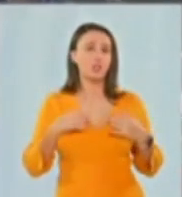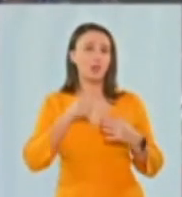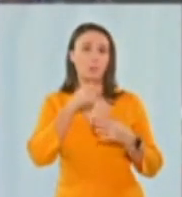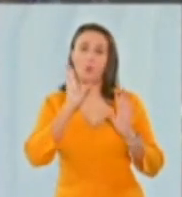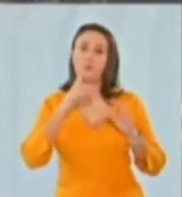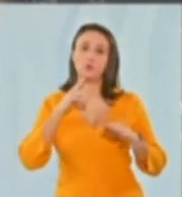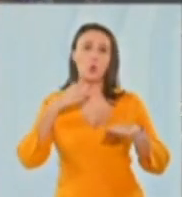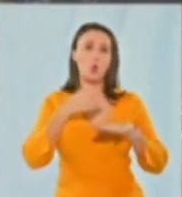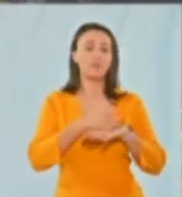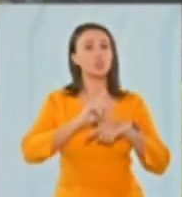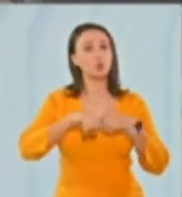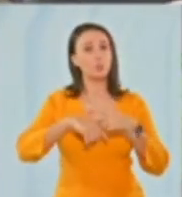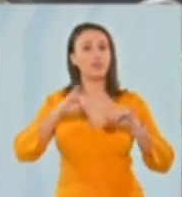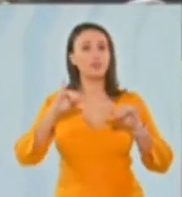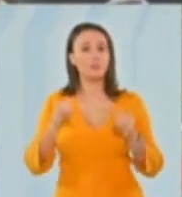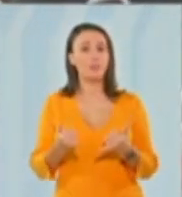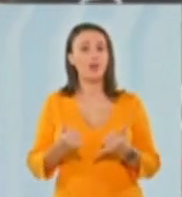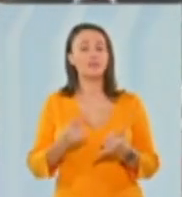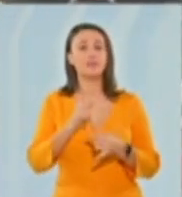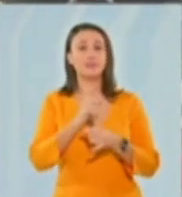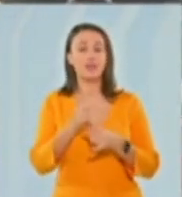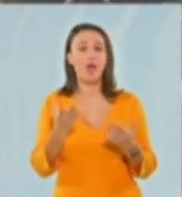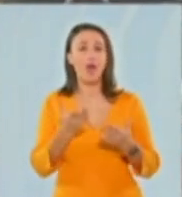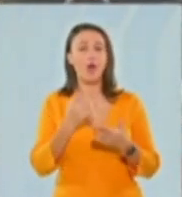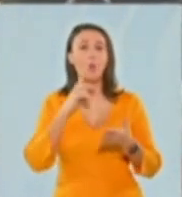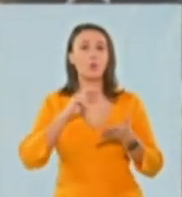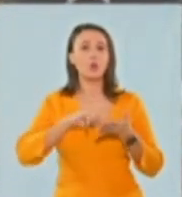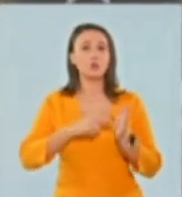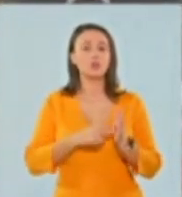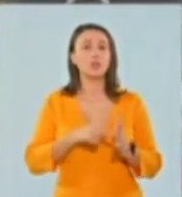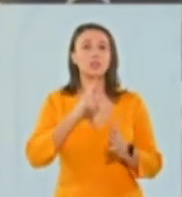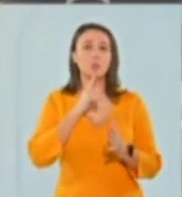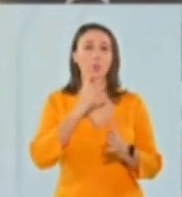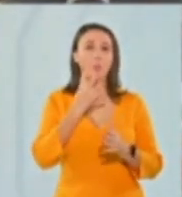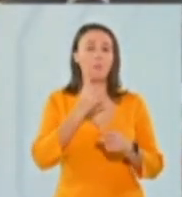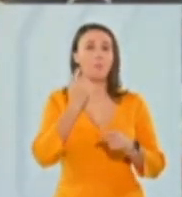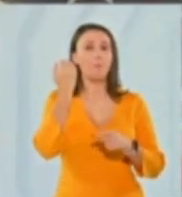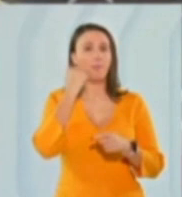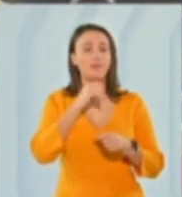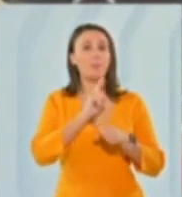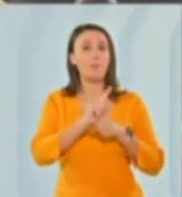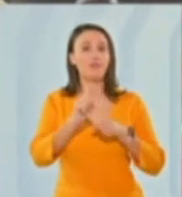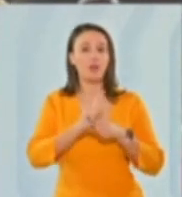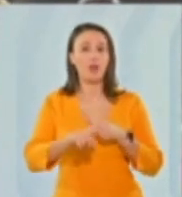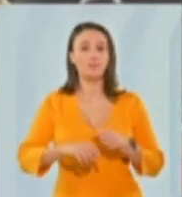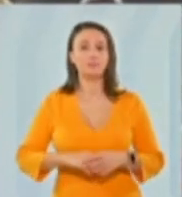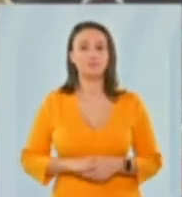nimeni nu a fost rănit în urma incidentului, din care au rezultat doar pagube materiale.